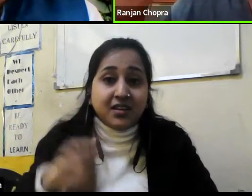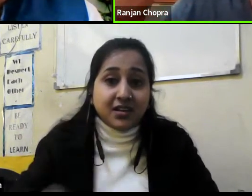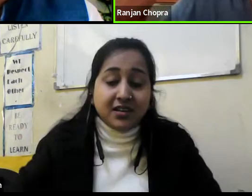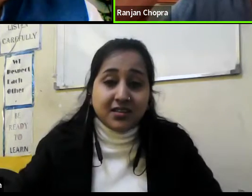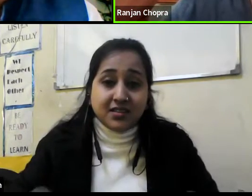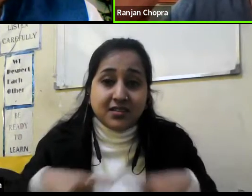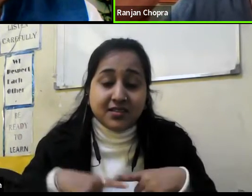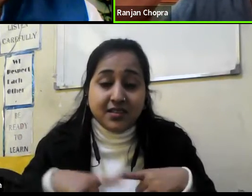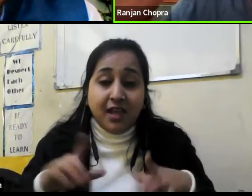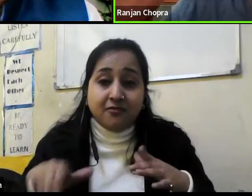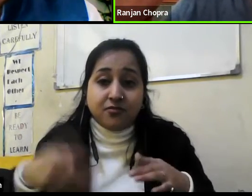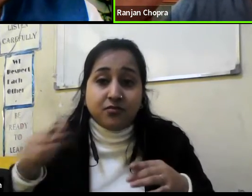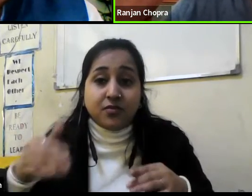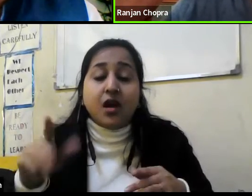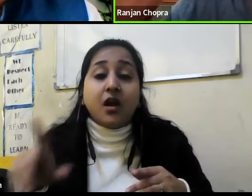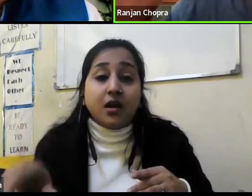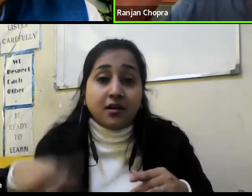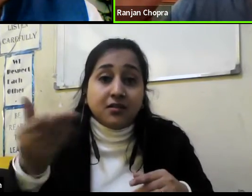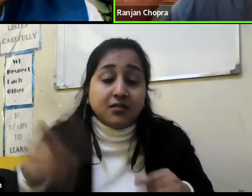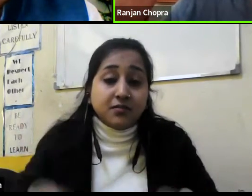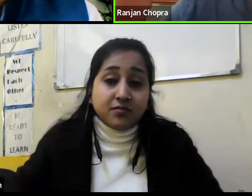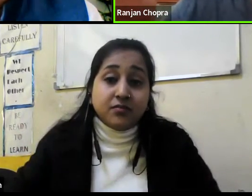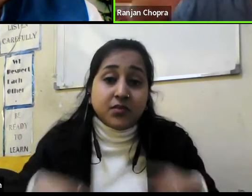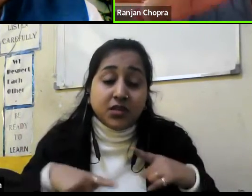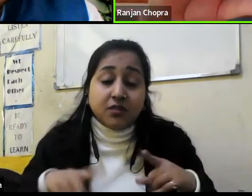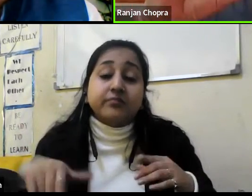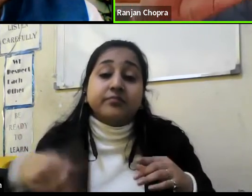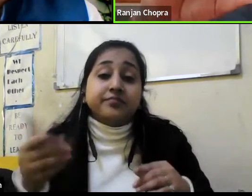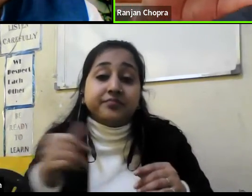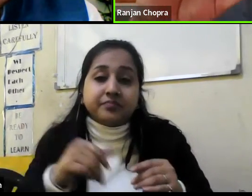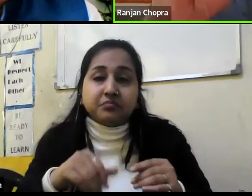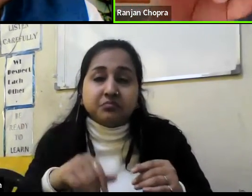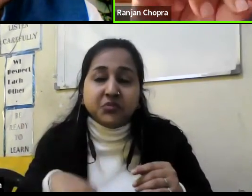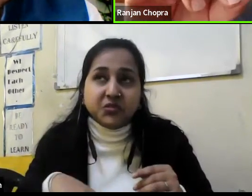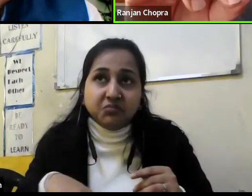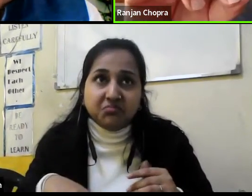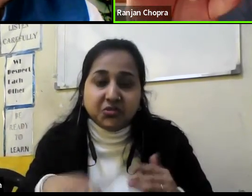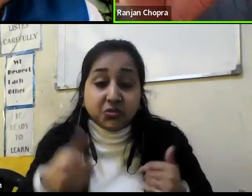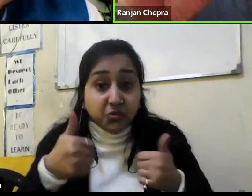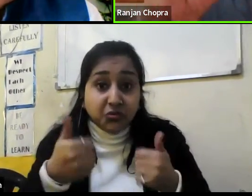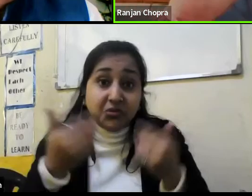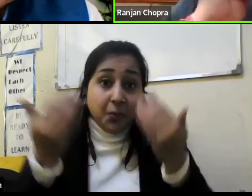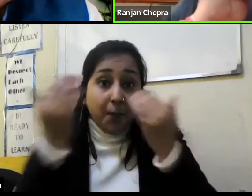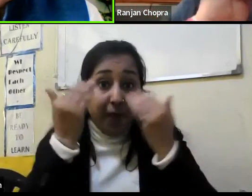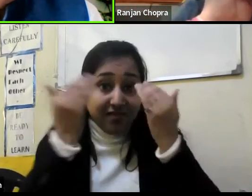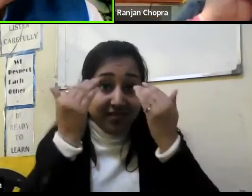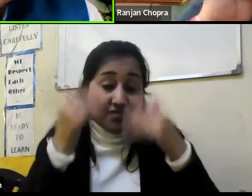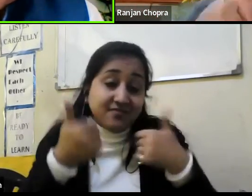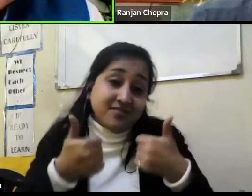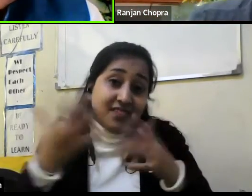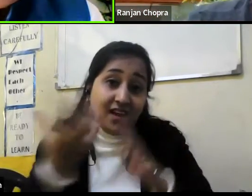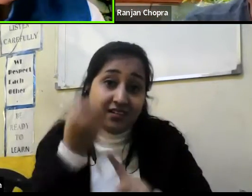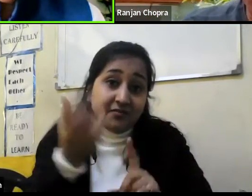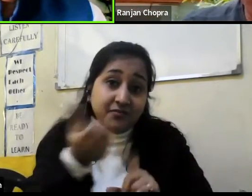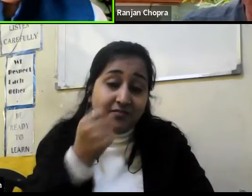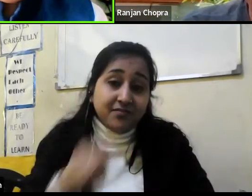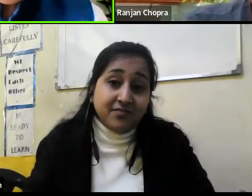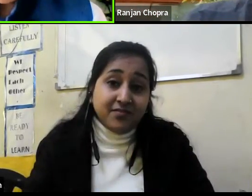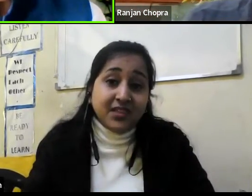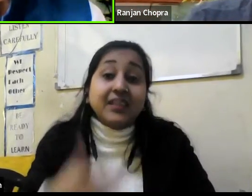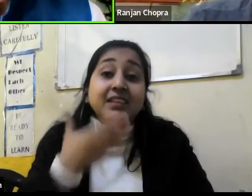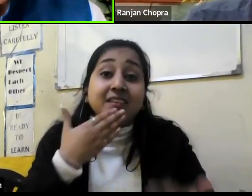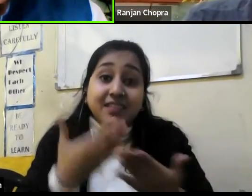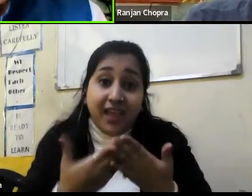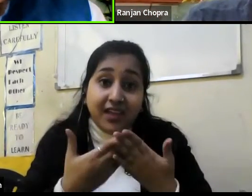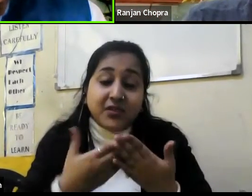अगले जन्म का पुण्य कमा रहे हैं हम अभी। Thank you. Thank